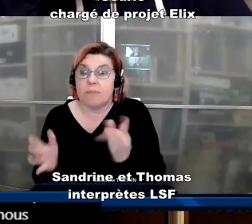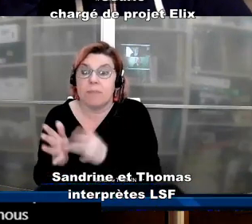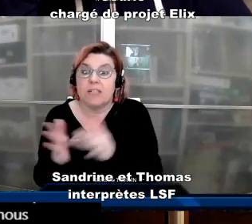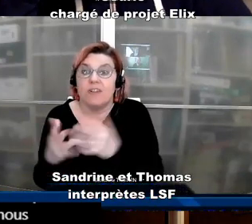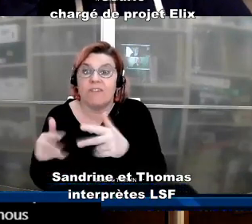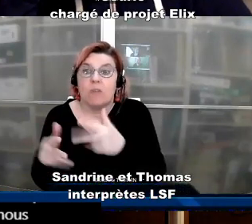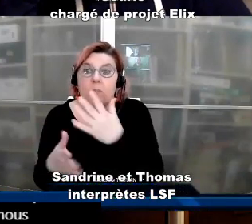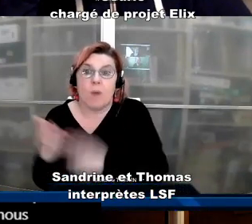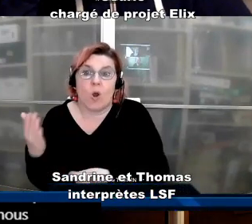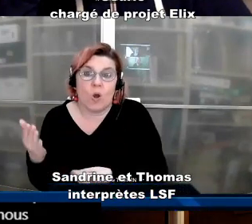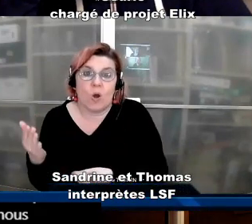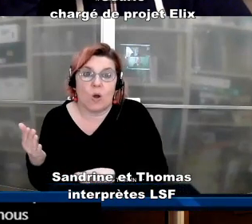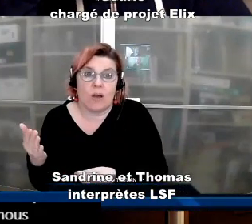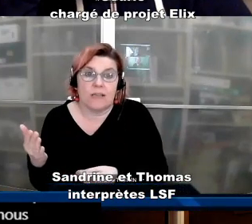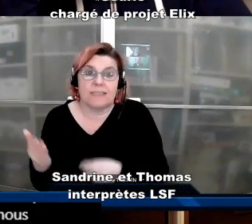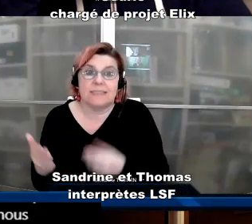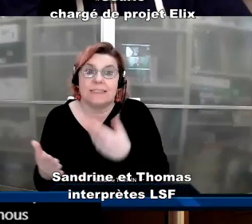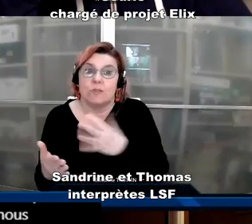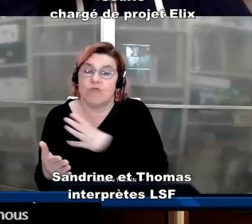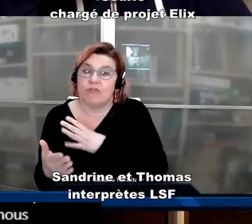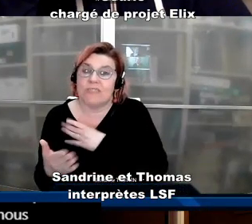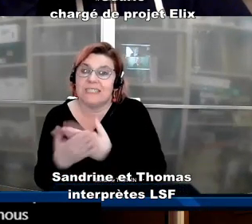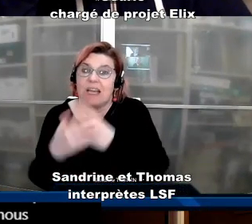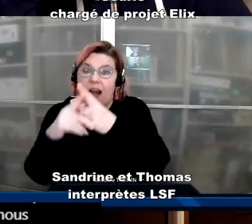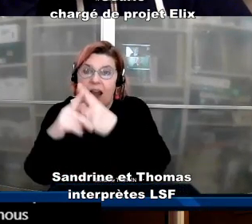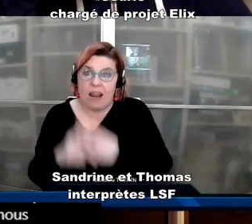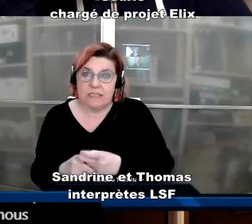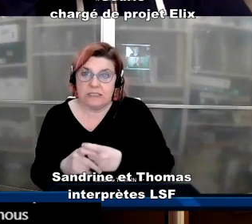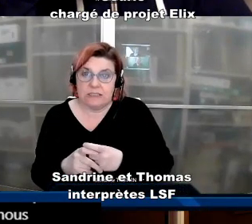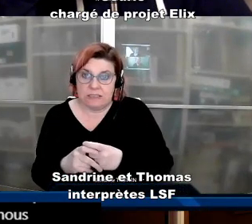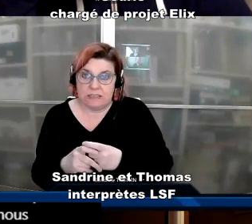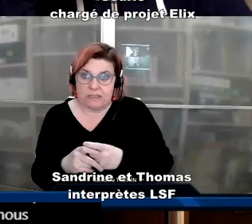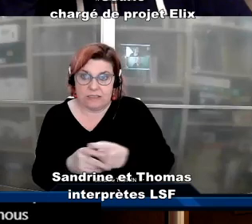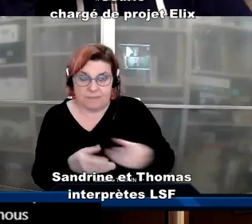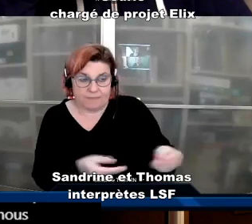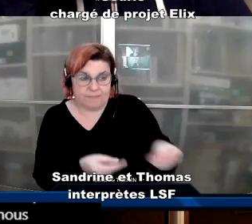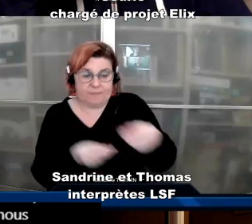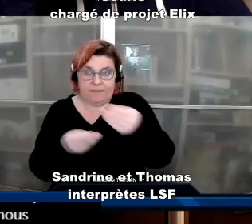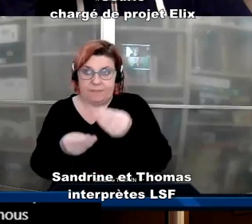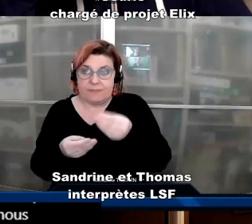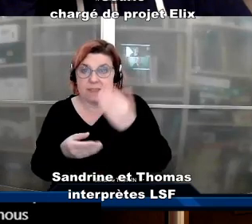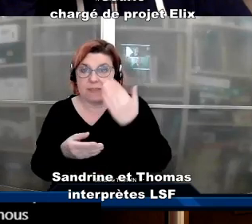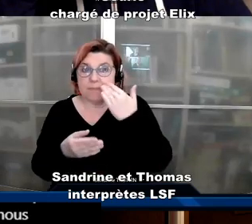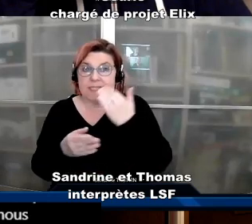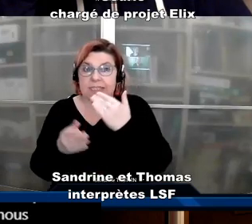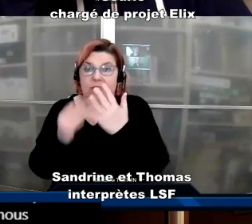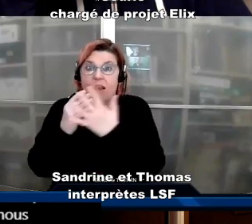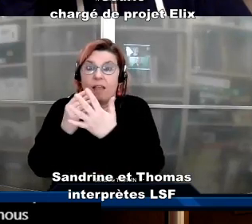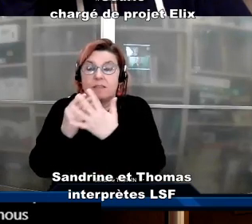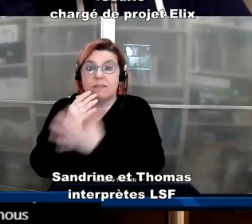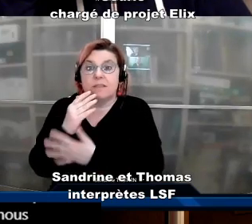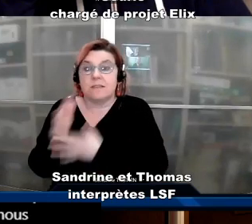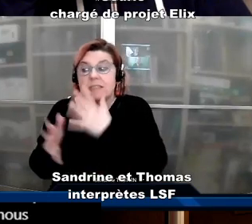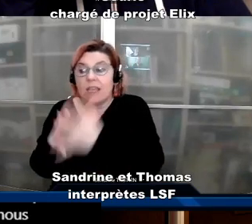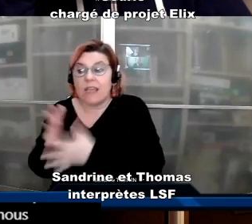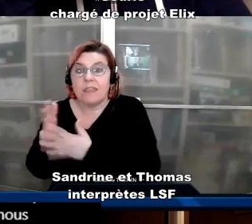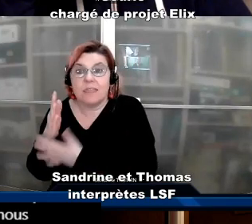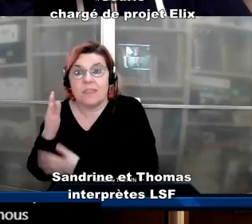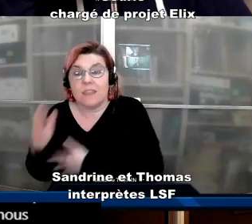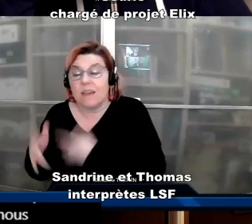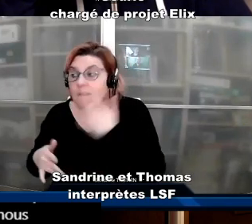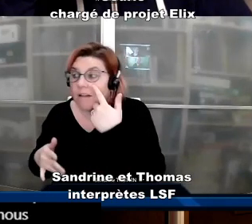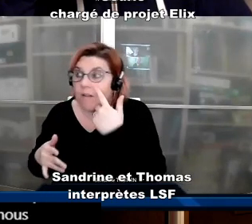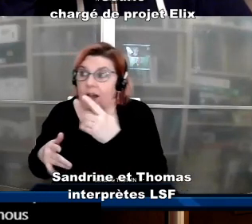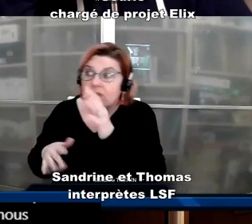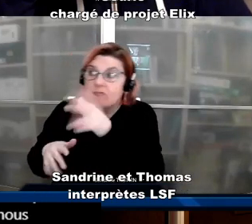ça, c'est une liste qu'on récupère. Et selon le signaire, on va aller chercher les personnes compétentes pour